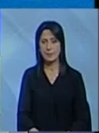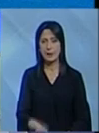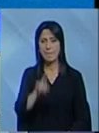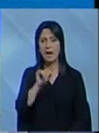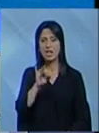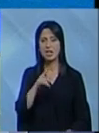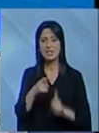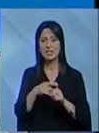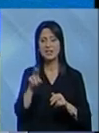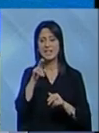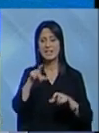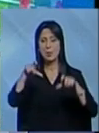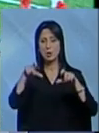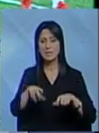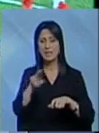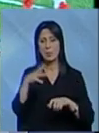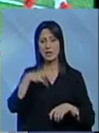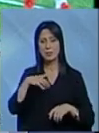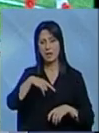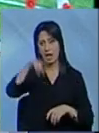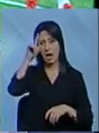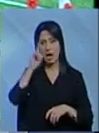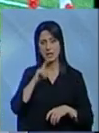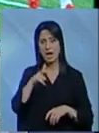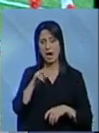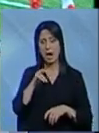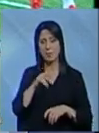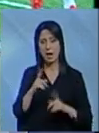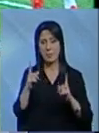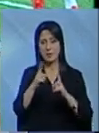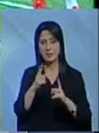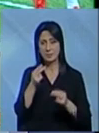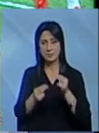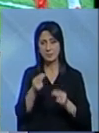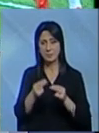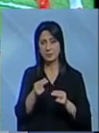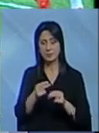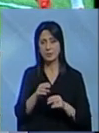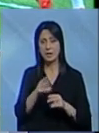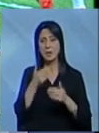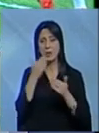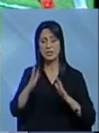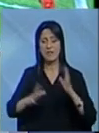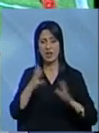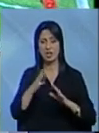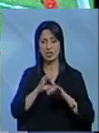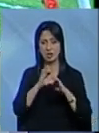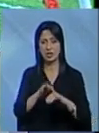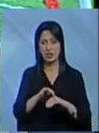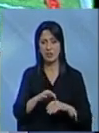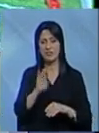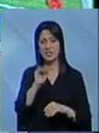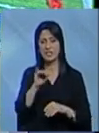ბორის პაიჭაძის სახელობის დინამო არენაზე დინამო თბილისმა აზერბაიჯანულ გაბალასთან დაპირისპირებამდე დასკვნითი ვარჯიში გამართა.